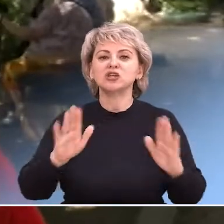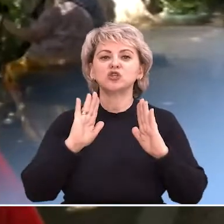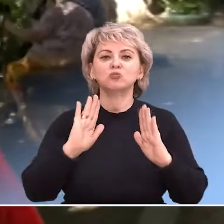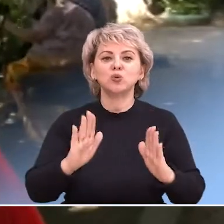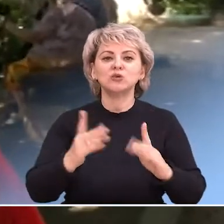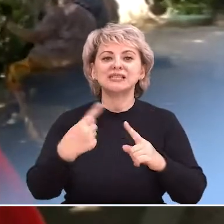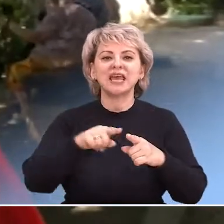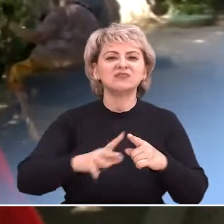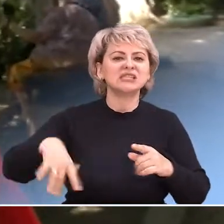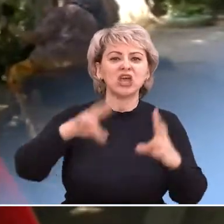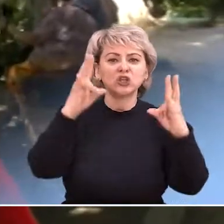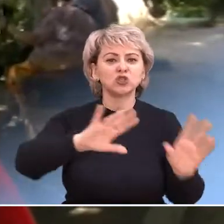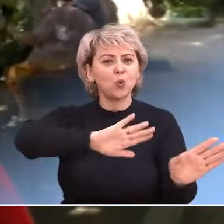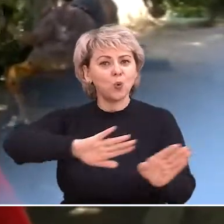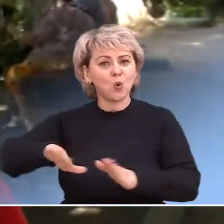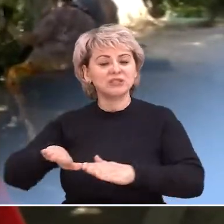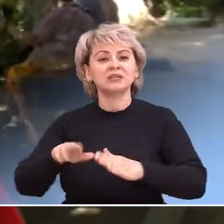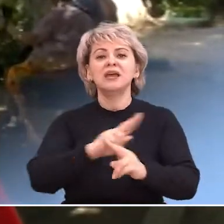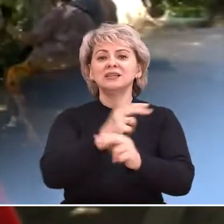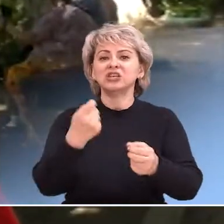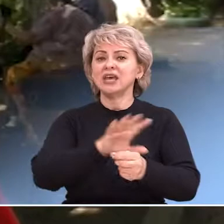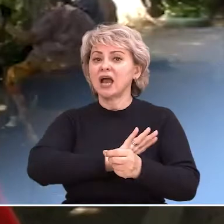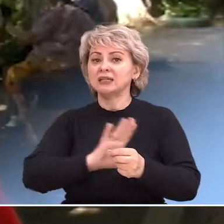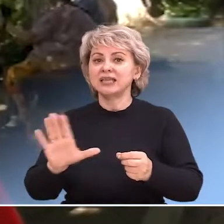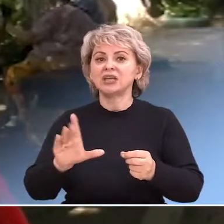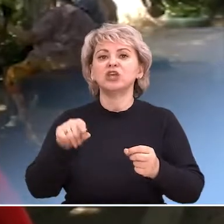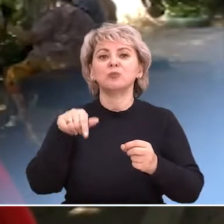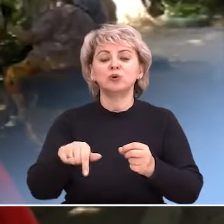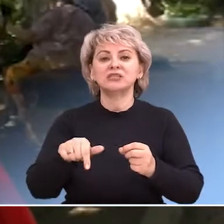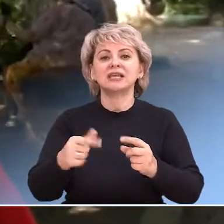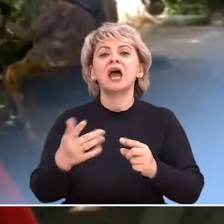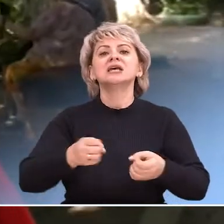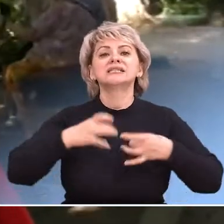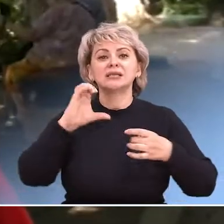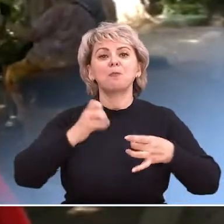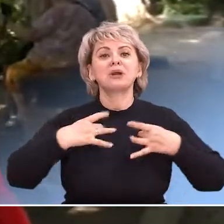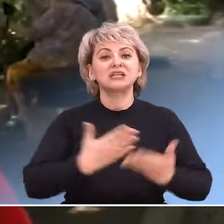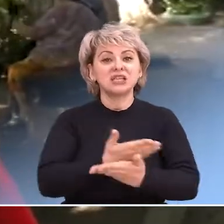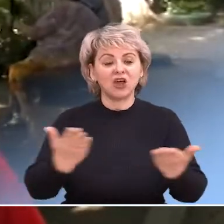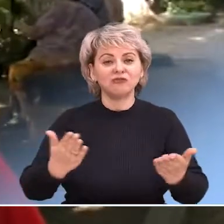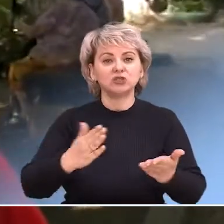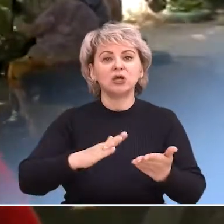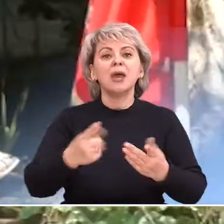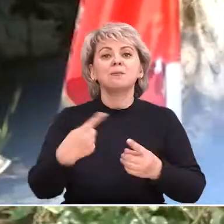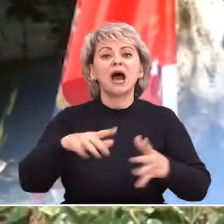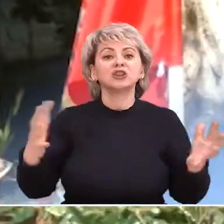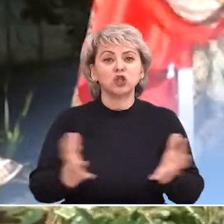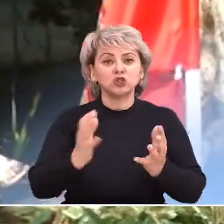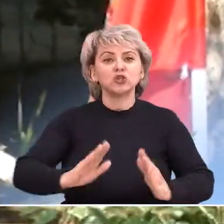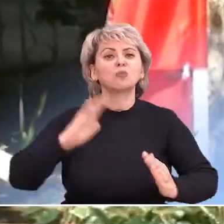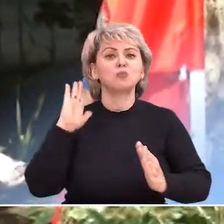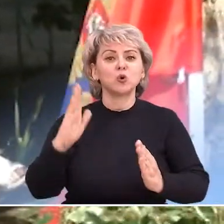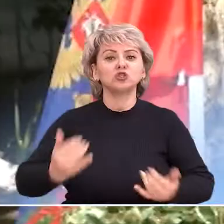вам, счастья, пускай эти все ненастья уходят стороной и никогда не будут над нашими головами. С праздником вас! Без